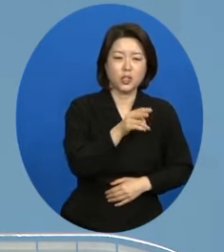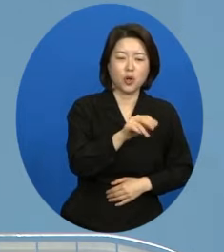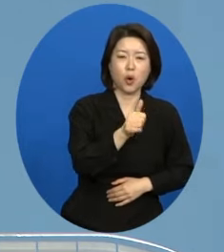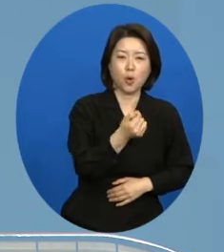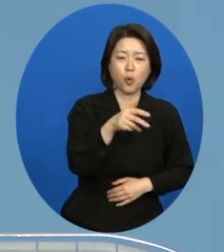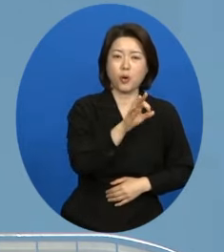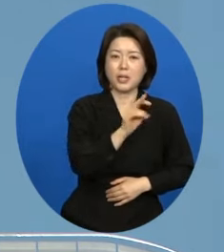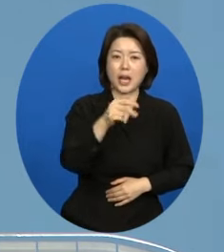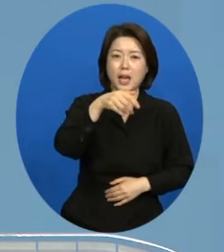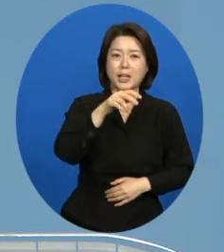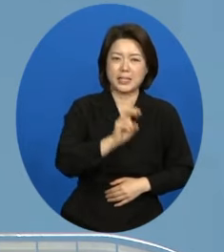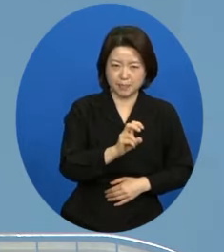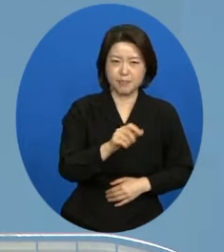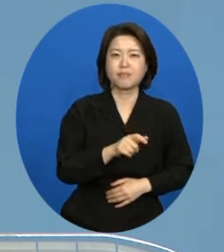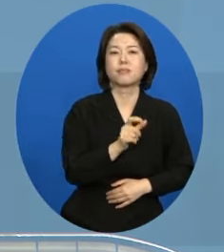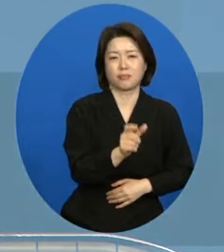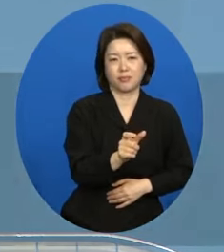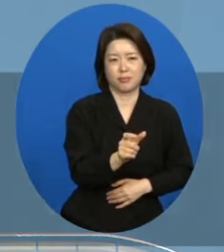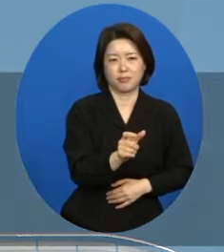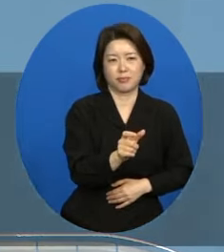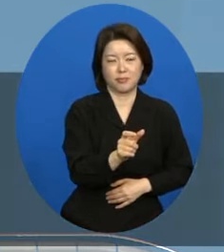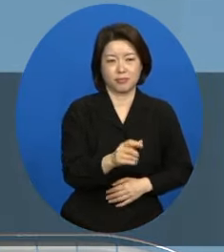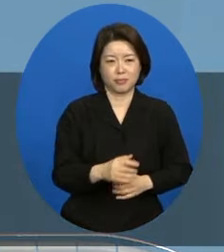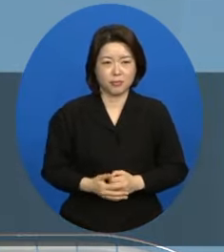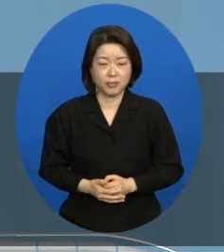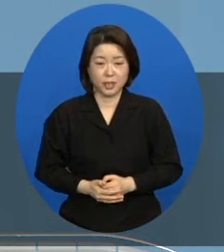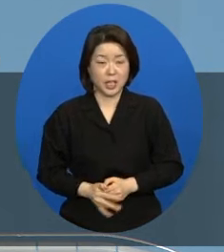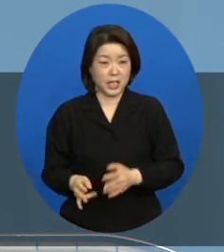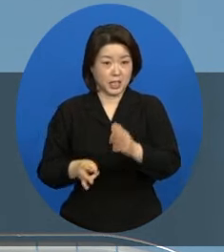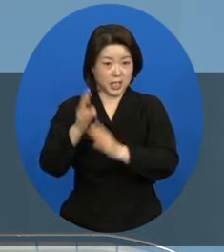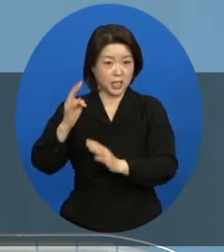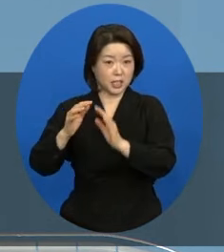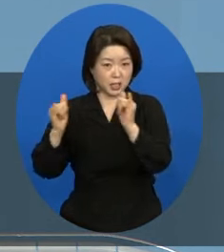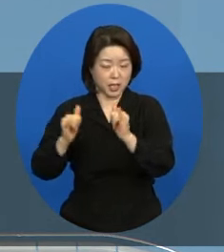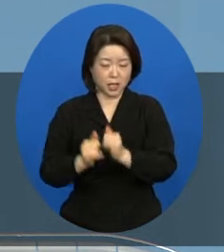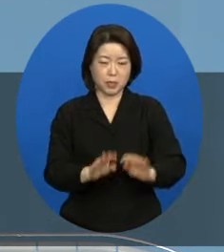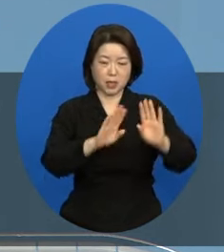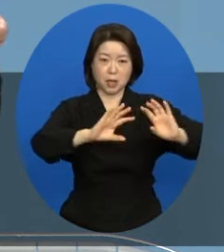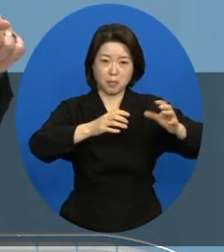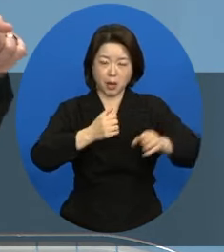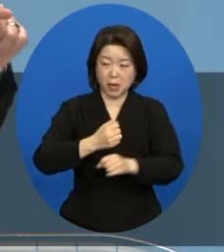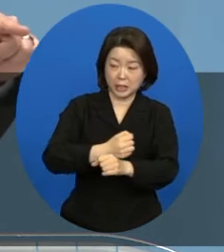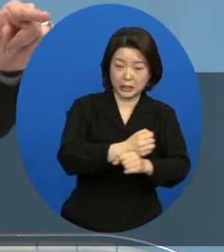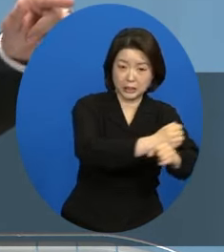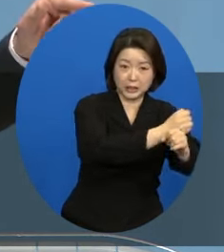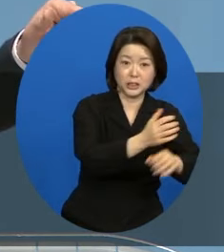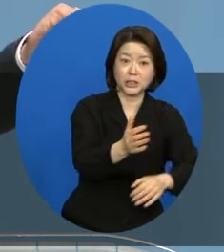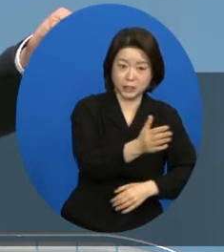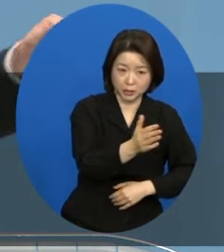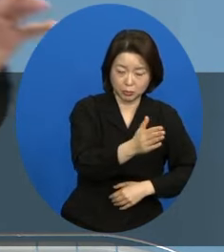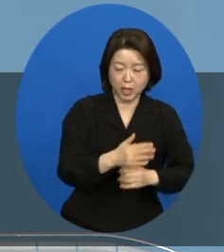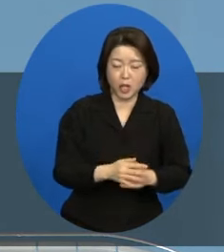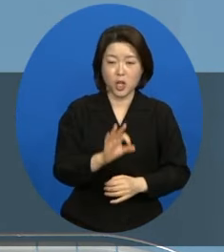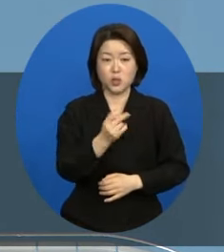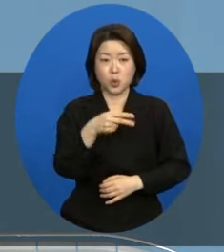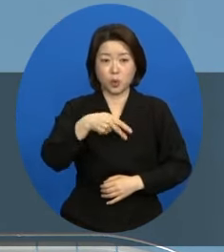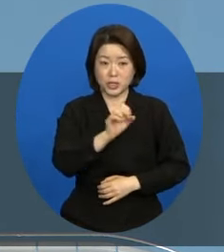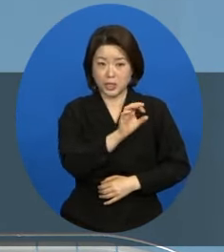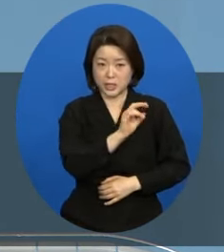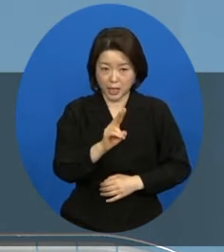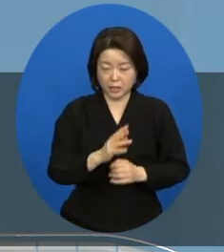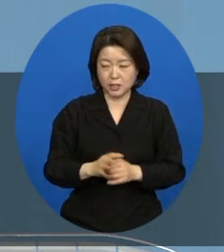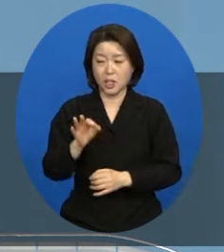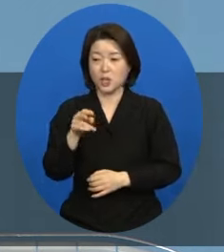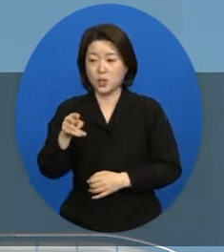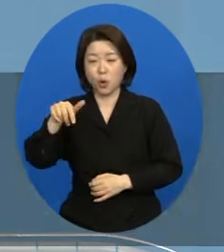인물이 11절에 나옵니다 살렘 주민이 바벨론으로 끌려갈에 시아는여 그들을 왔 여가